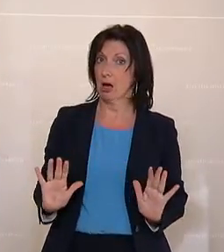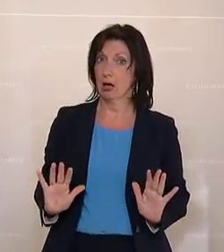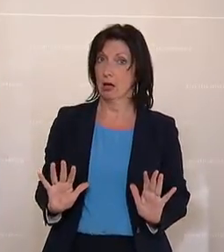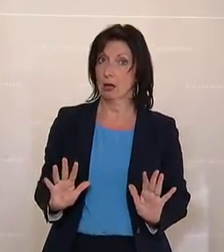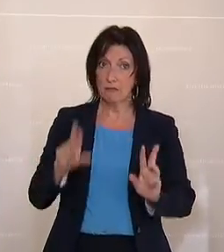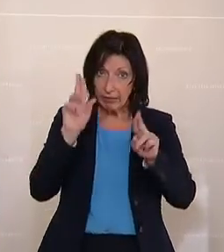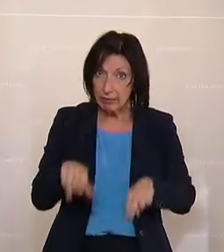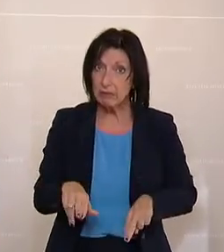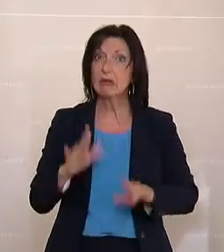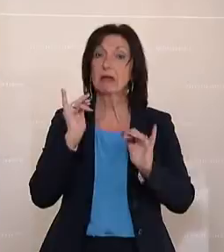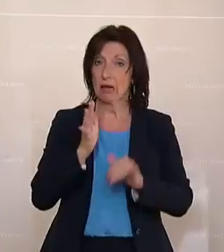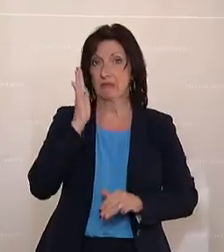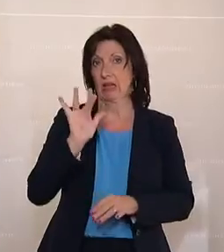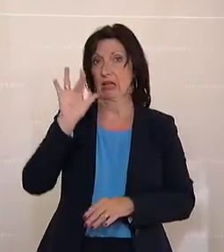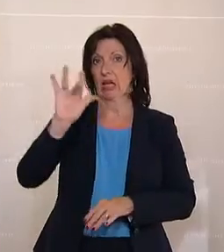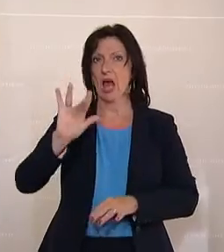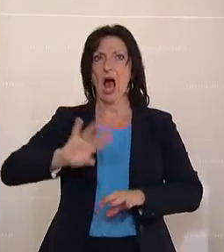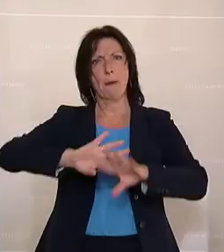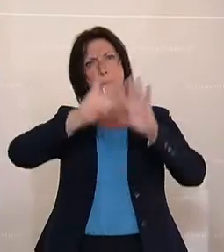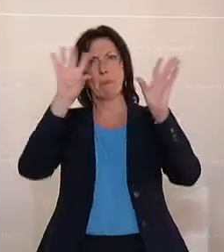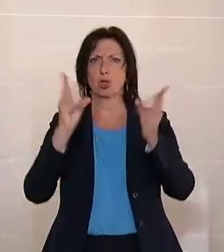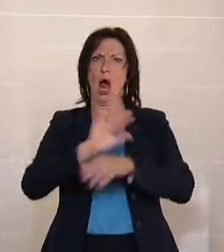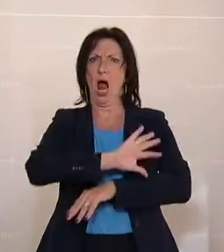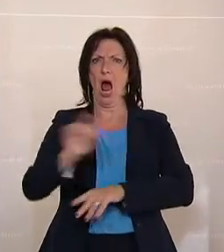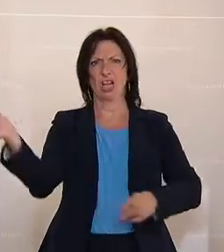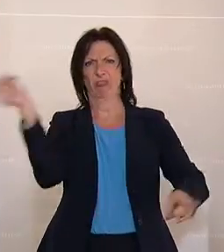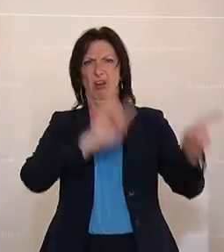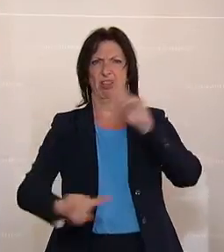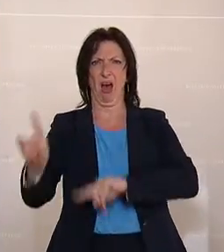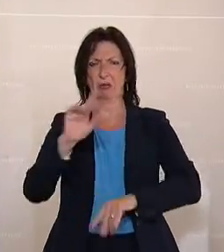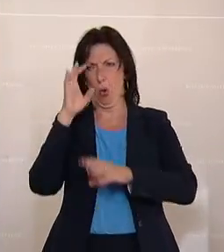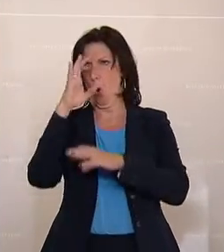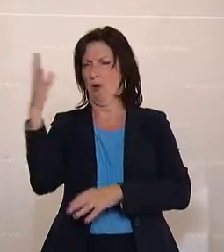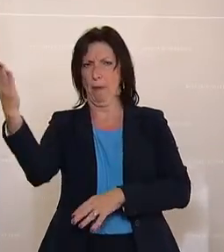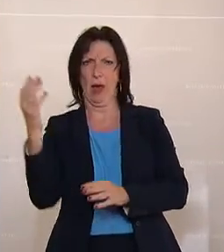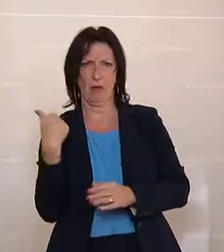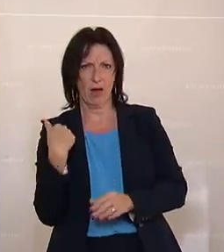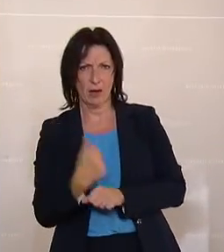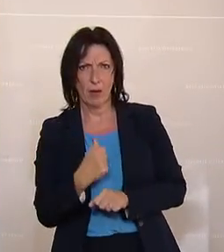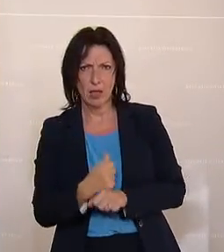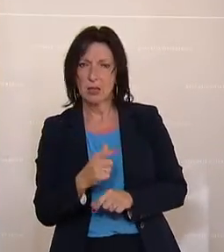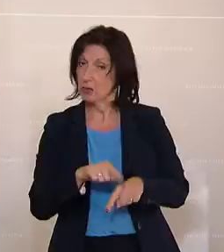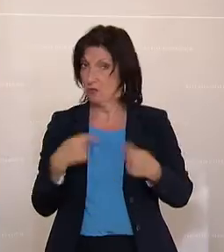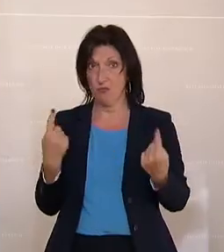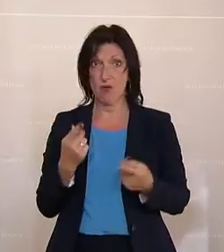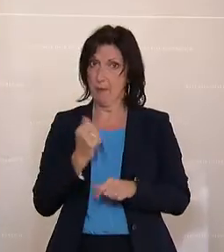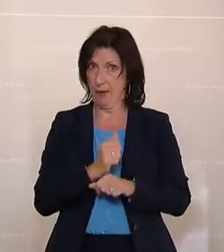ist. Aber eine Pauschalverdächtigung, wie wir sie von Ihnen gehört haben aus der ÖVP, werden Sie von uns nicht hören.